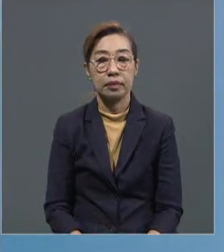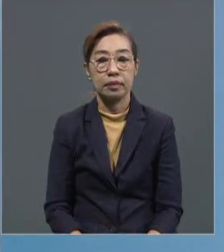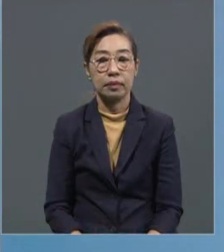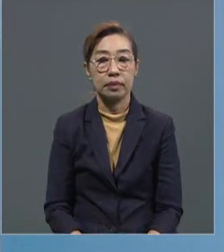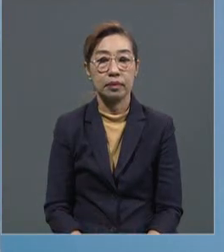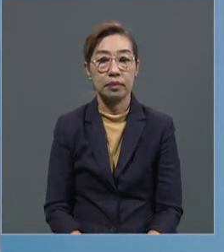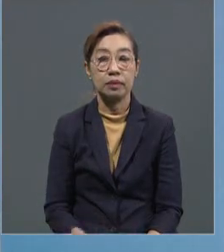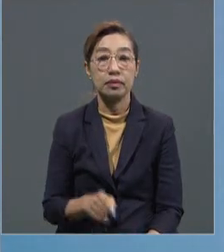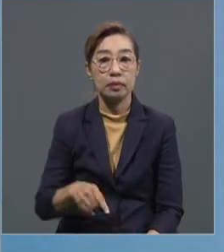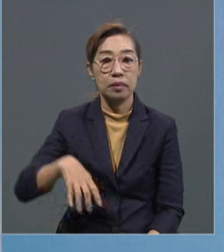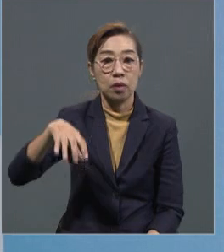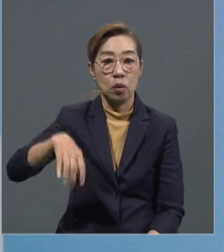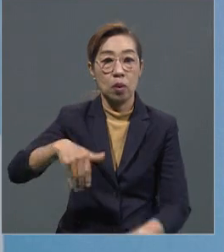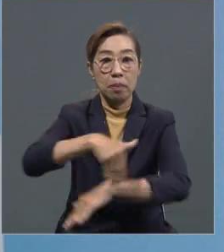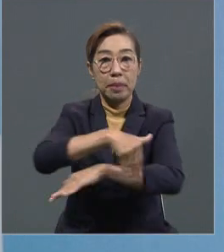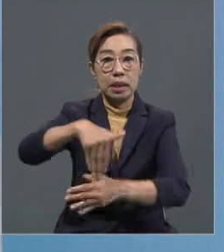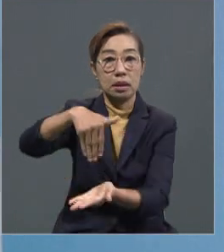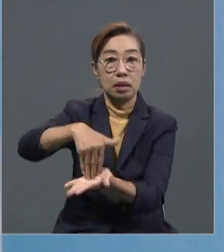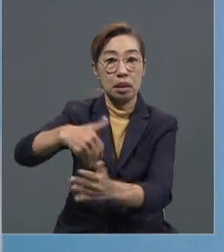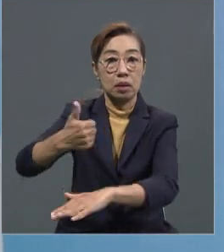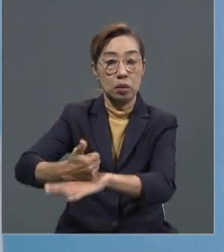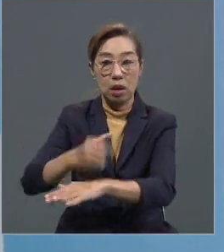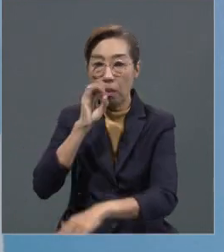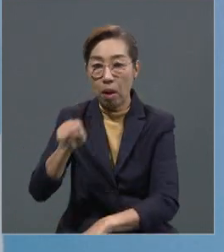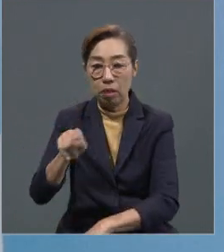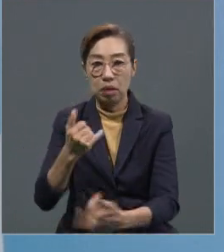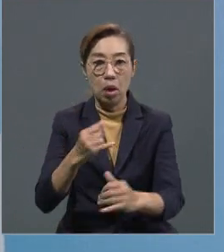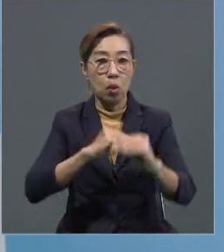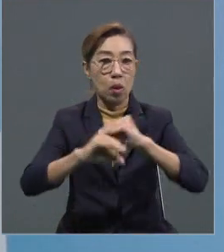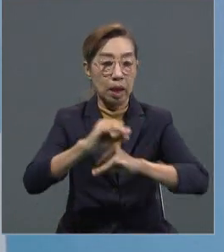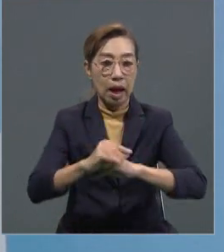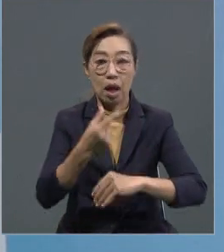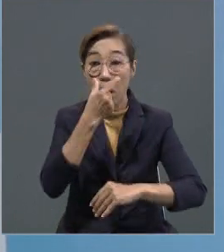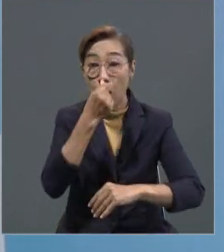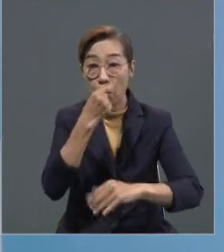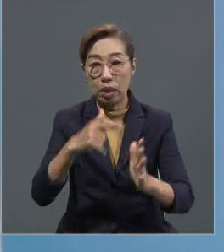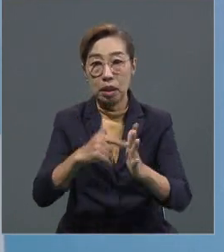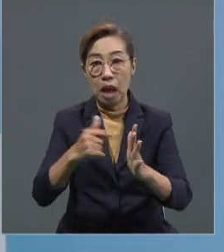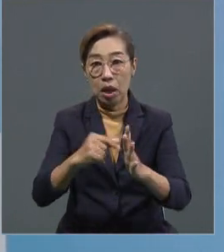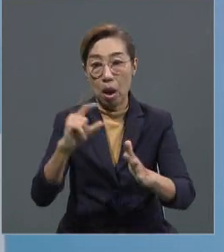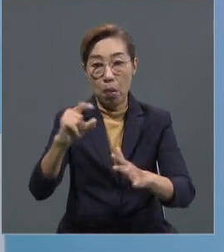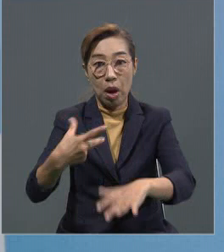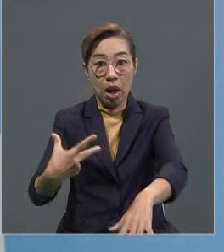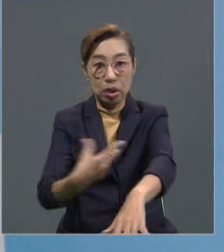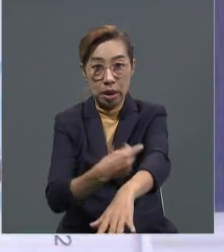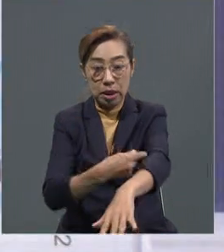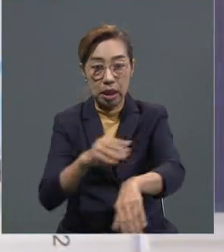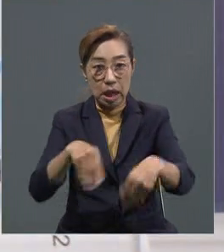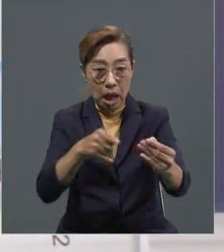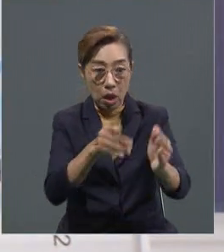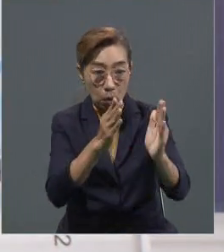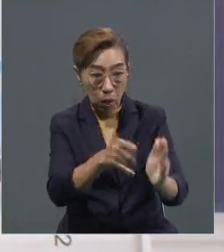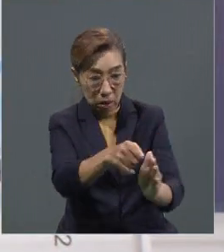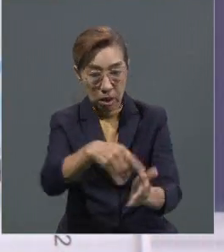มงคลวนิชอธิบดีกรมบัญชีกลางก็บอกว่าโครงการนำร่องฉีดวัคซีนไข้ัดใหญ่ขนาดสูงให้แก่ผู้มีสิทธิ์เบิกจ่าย